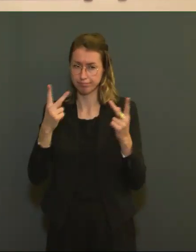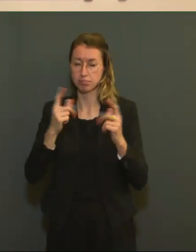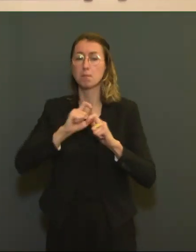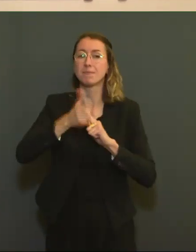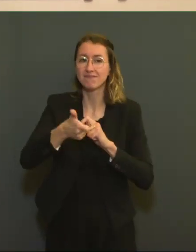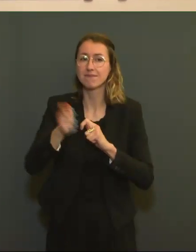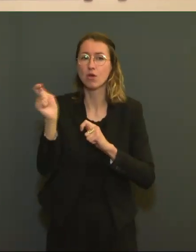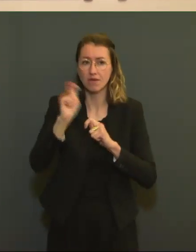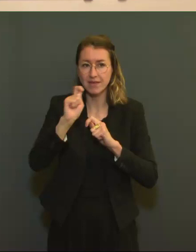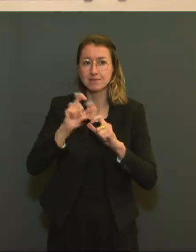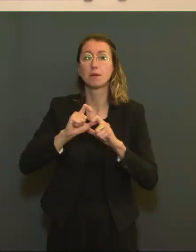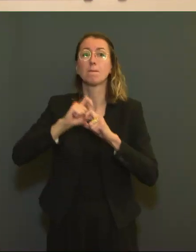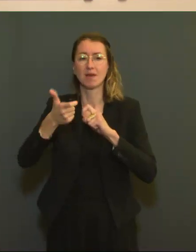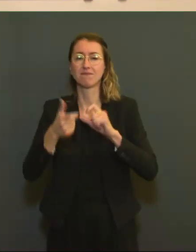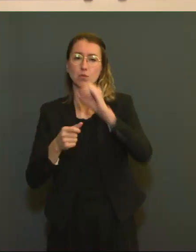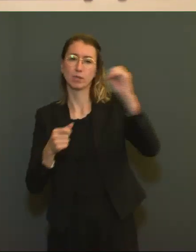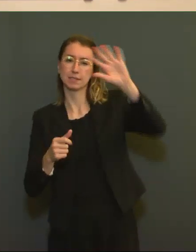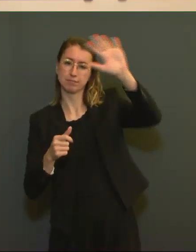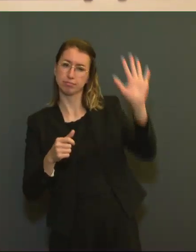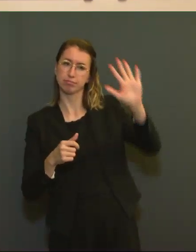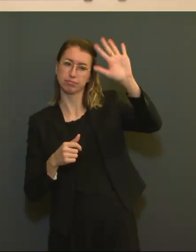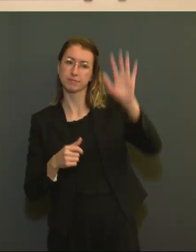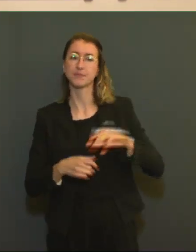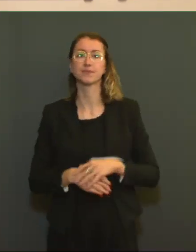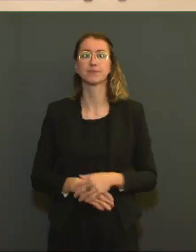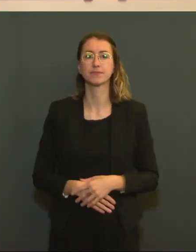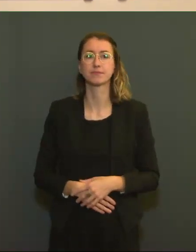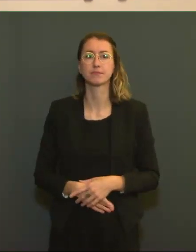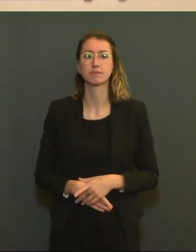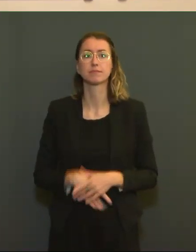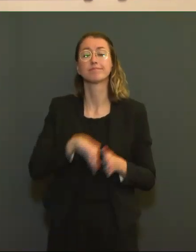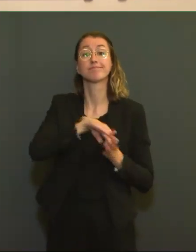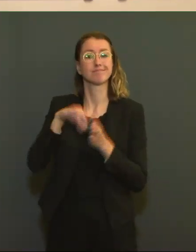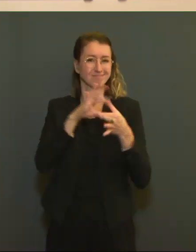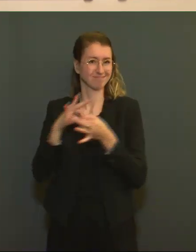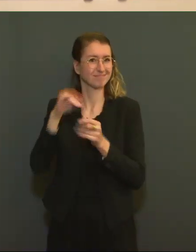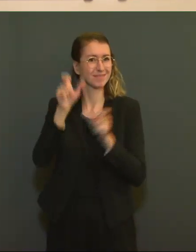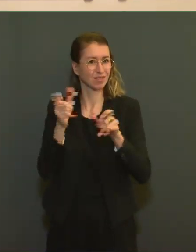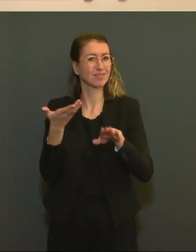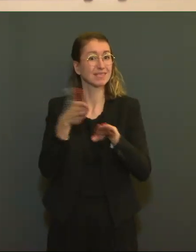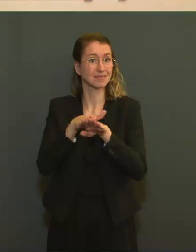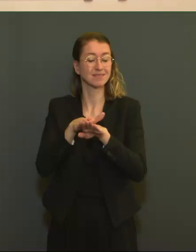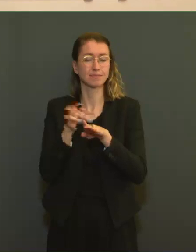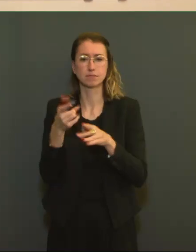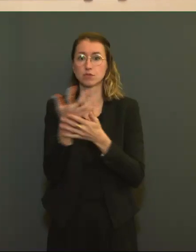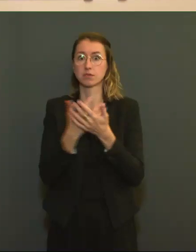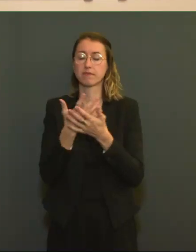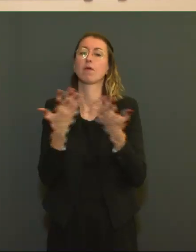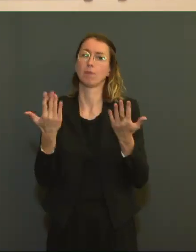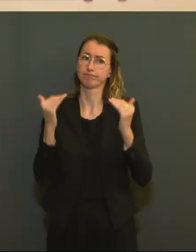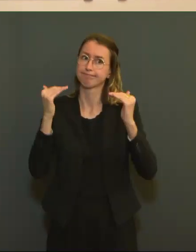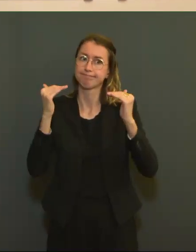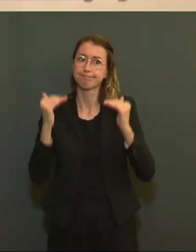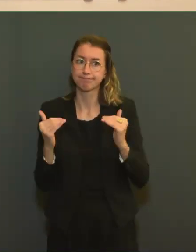Le taux de mortalité, quant à lui, reste en baisse. La semaine dernière, il y a eu, en déploré en